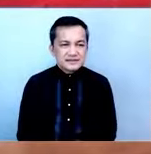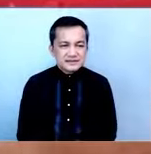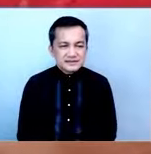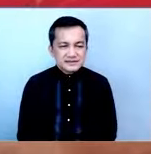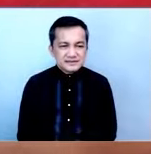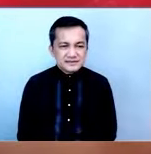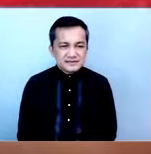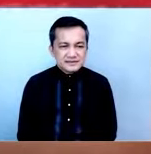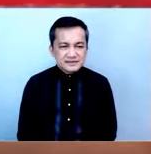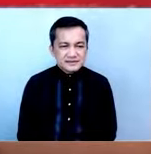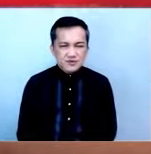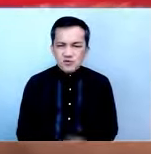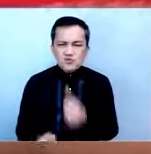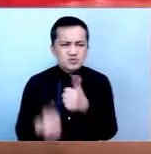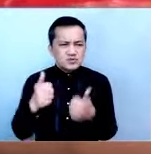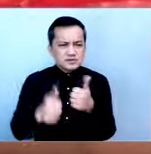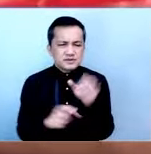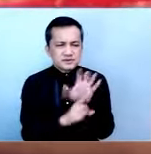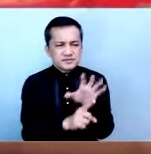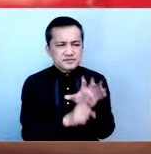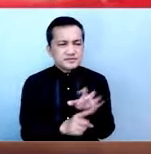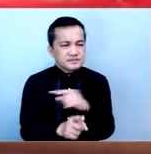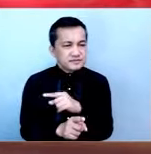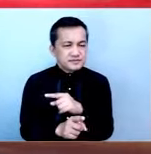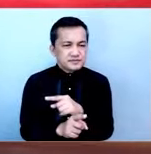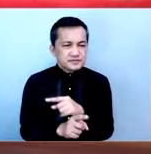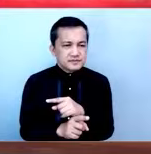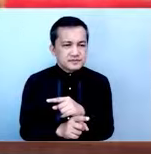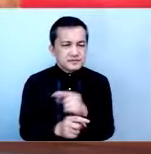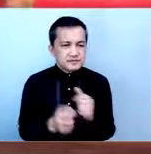anong bestseller nyo po? Bestseller po, kilala po